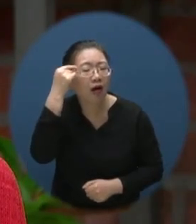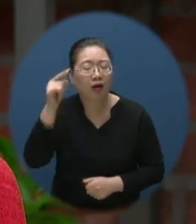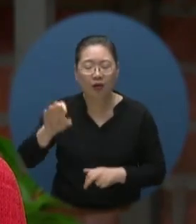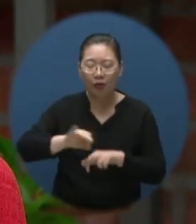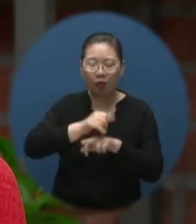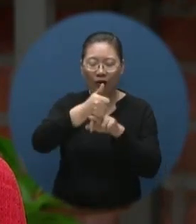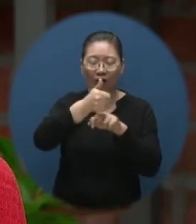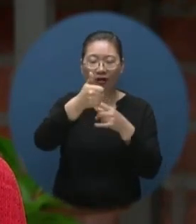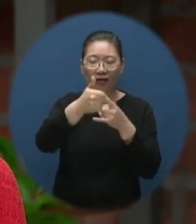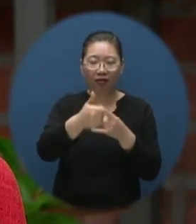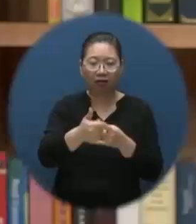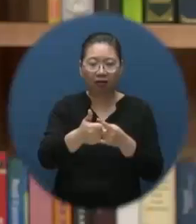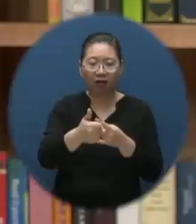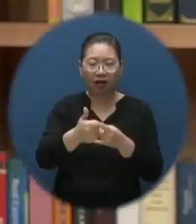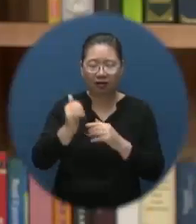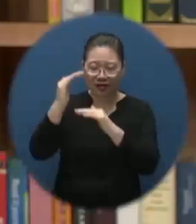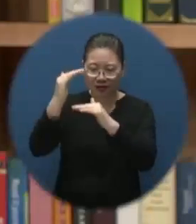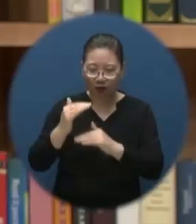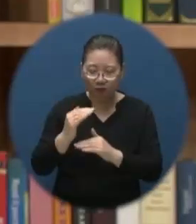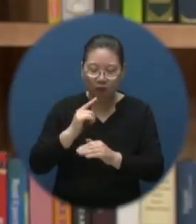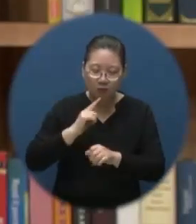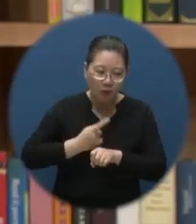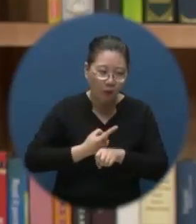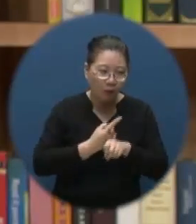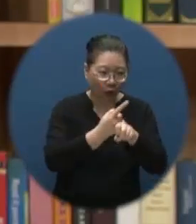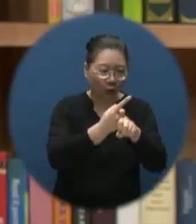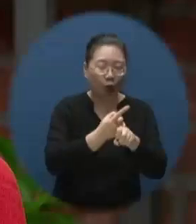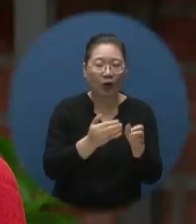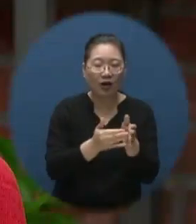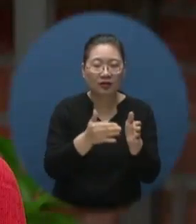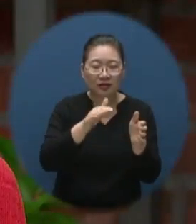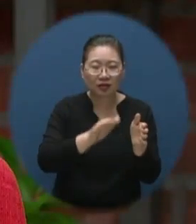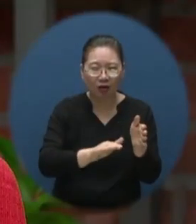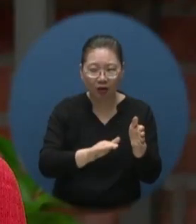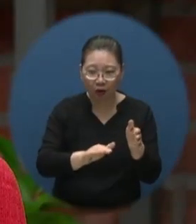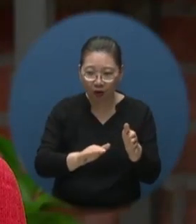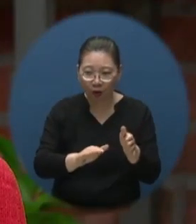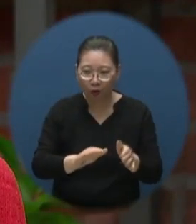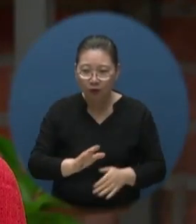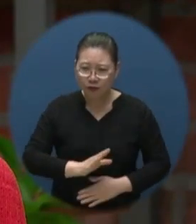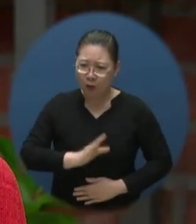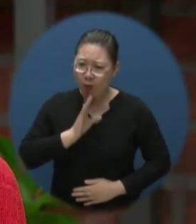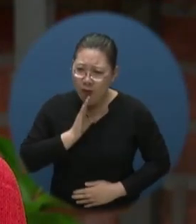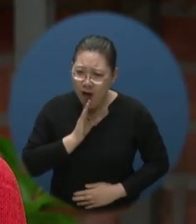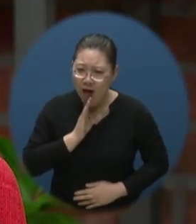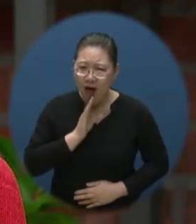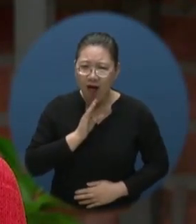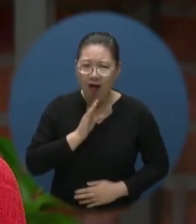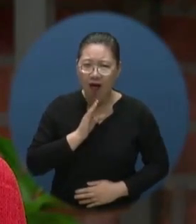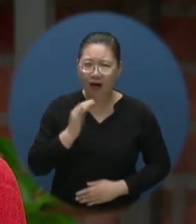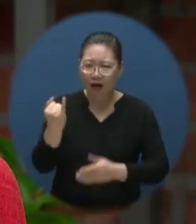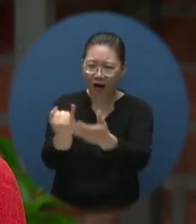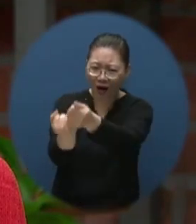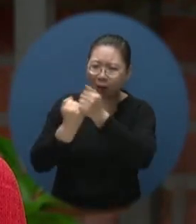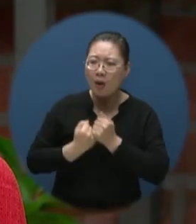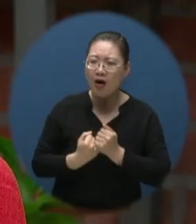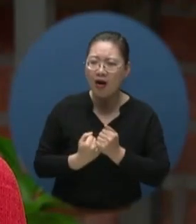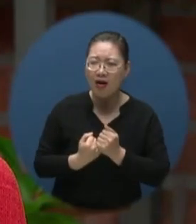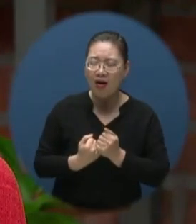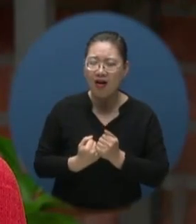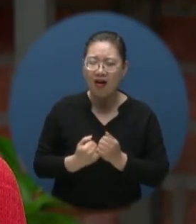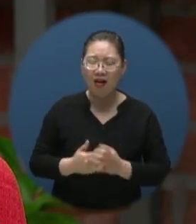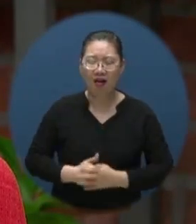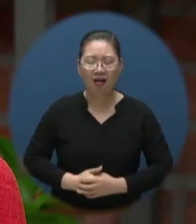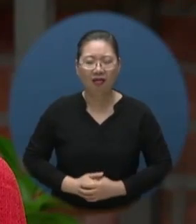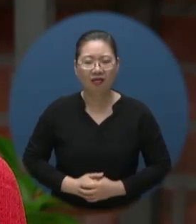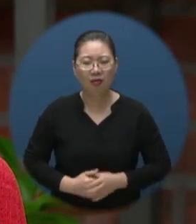왕께 제가 이거를 보고를 했더니 그래 하시더니 그 사람 잡아 이랬다는